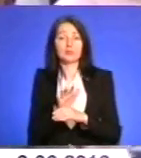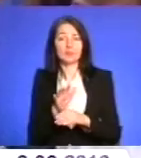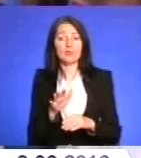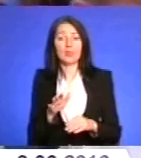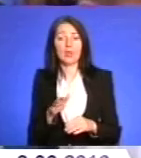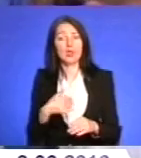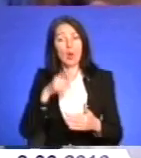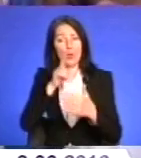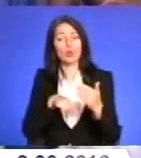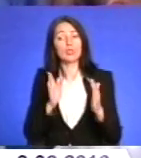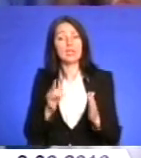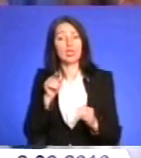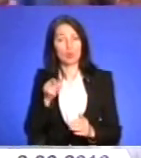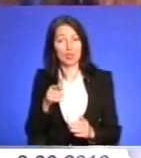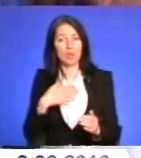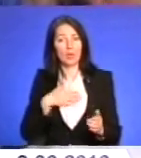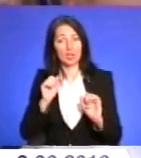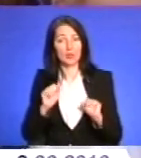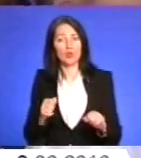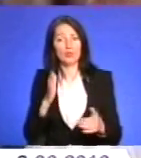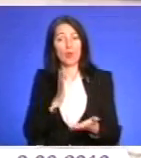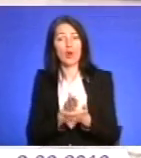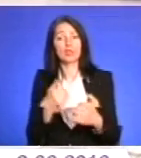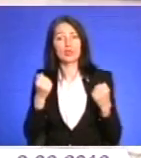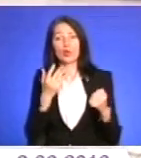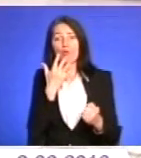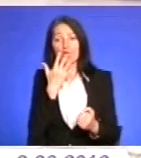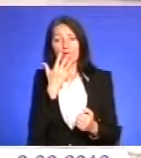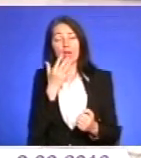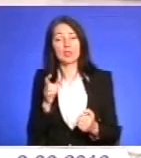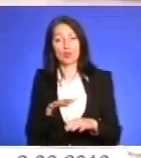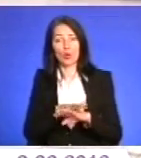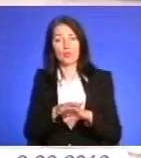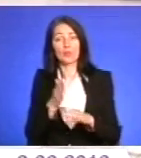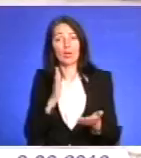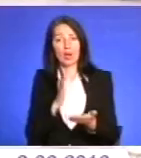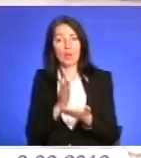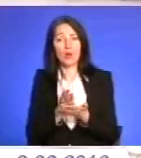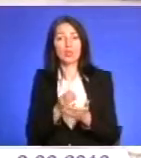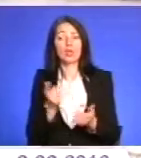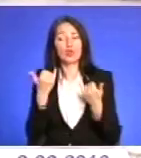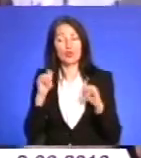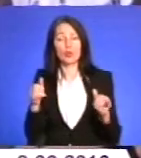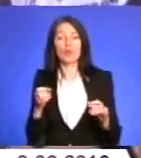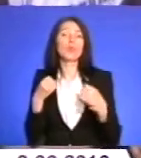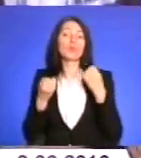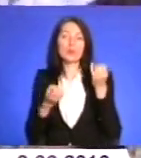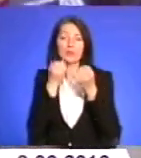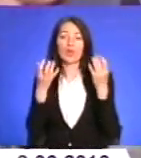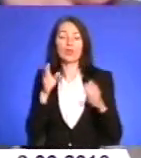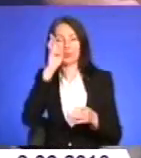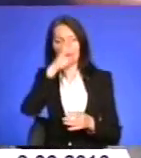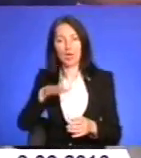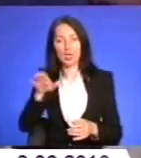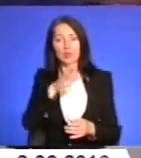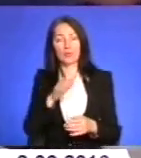що тільки тоді ми зможемо мати здорову націю, ми зможемо мати чудову процвітаючу країну. Правоохоронці